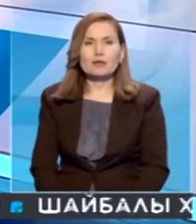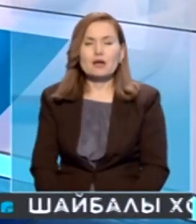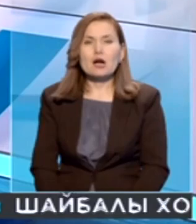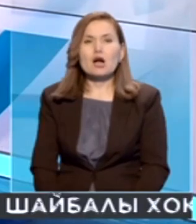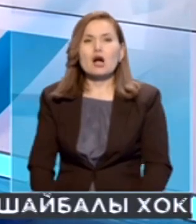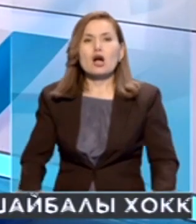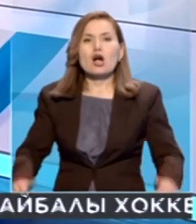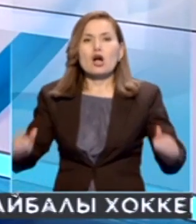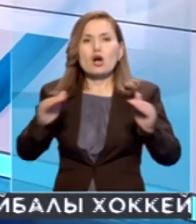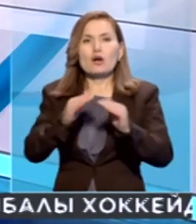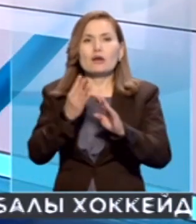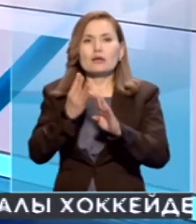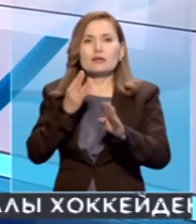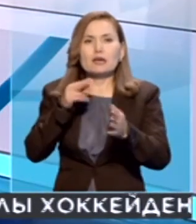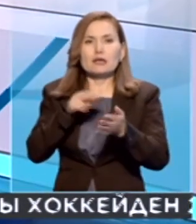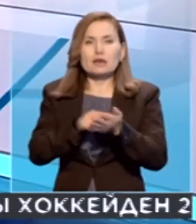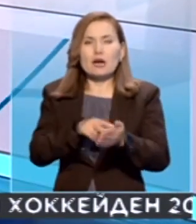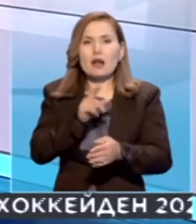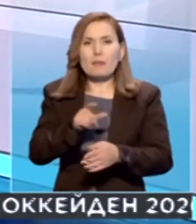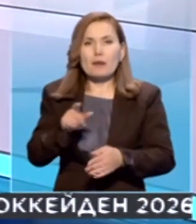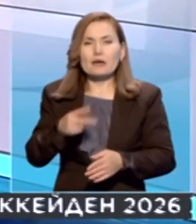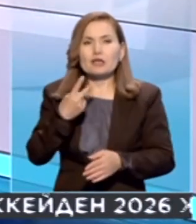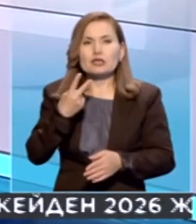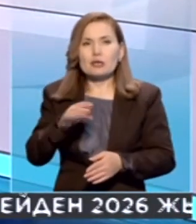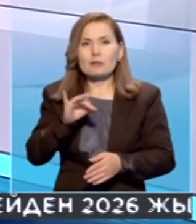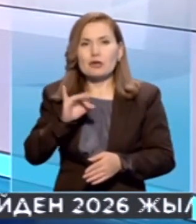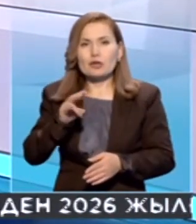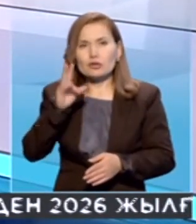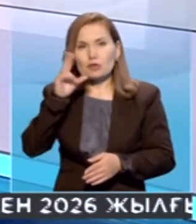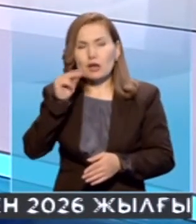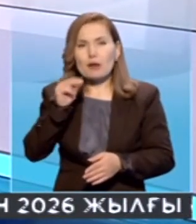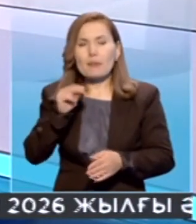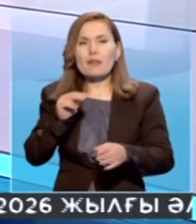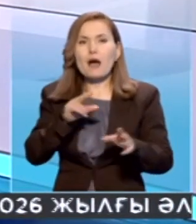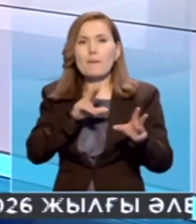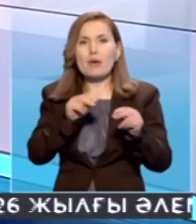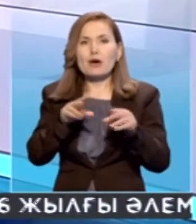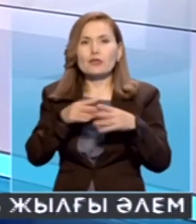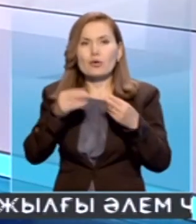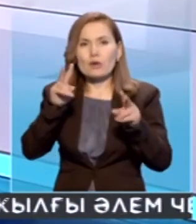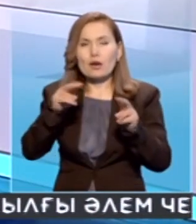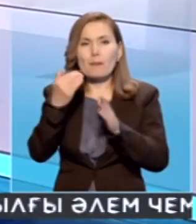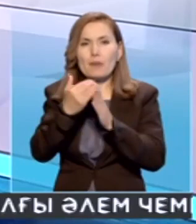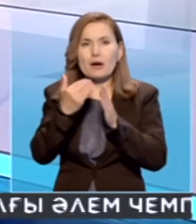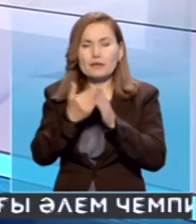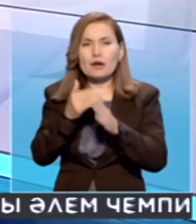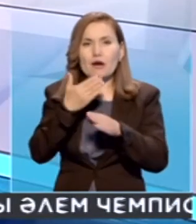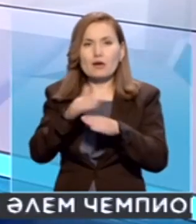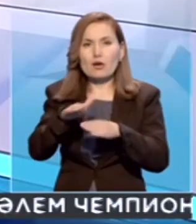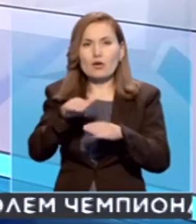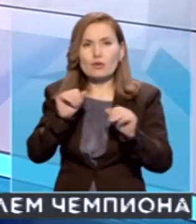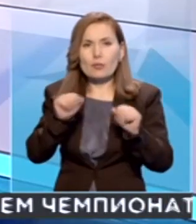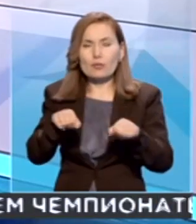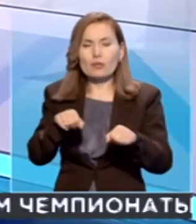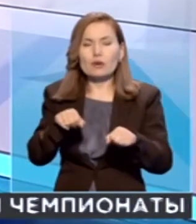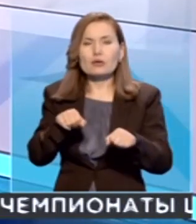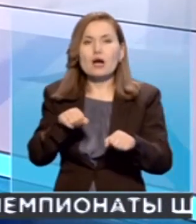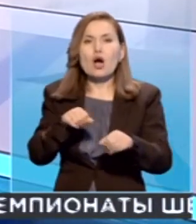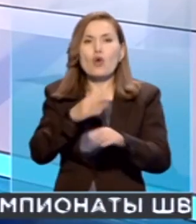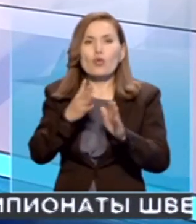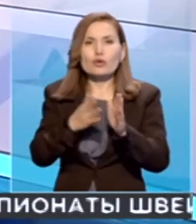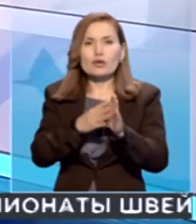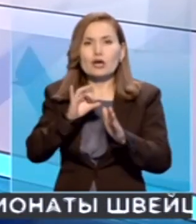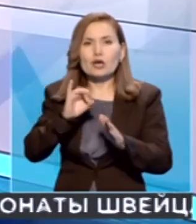Үй кезегінде тұрған азаматтардың 20 маусымнан бастап бақытты отбасы бағдарламасы арқылы несие алуға мүмкіндігі бар. 19 шілдеге